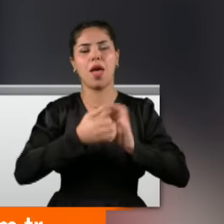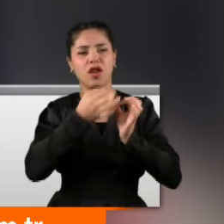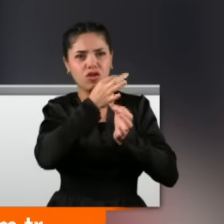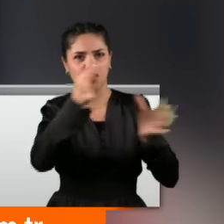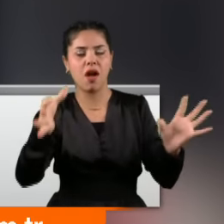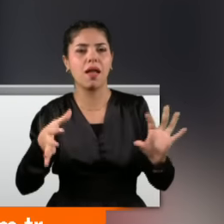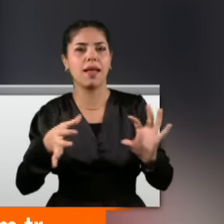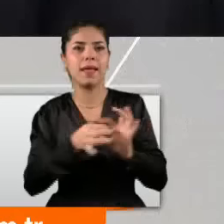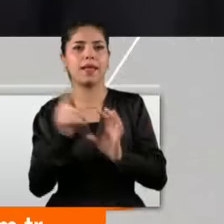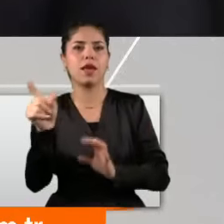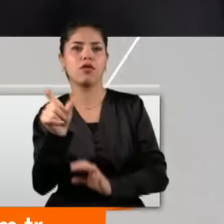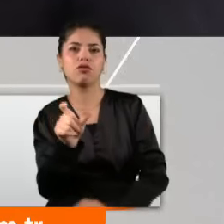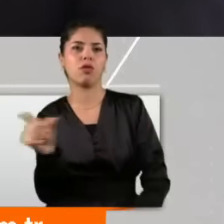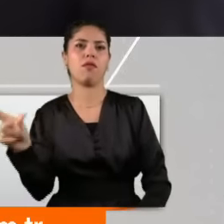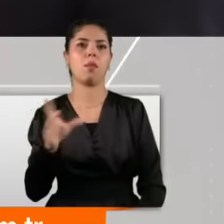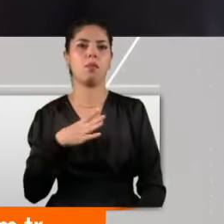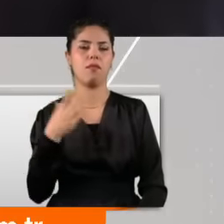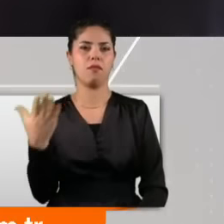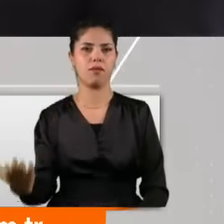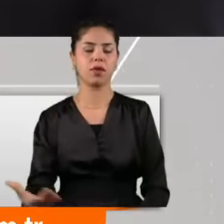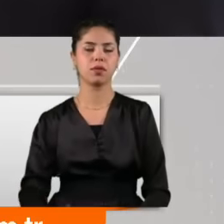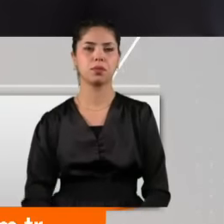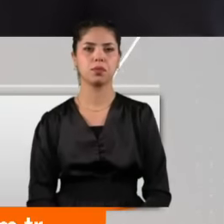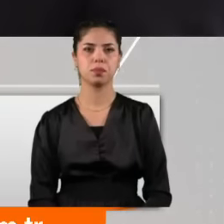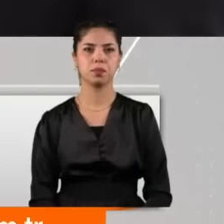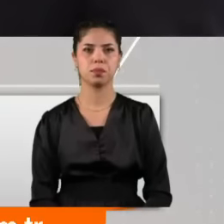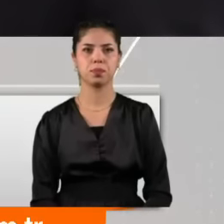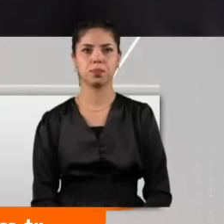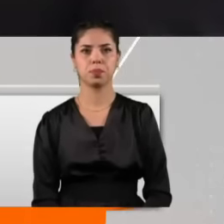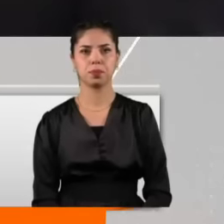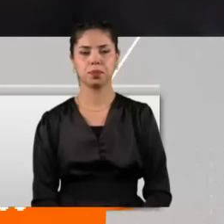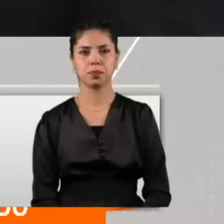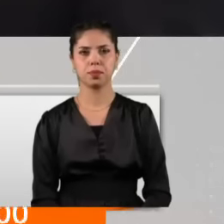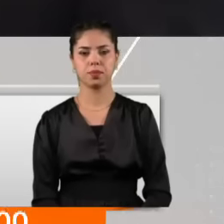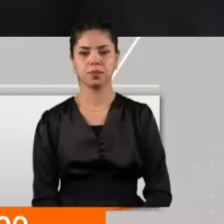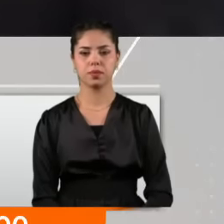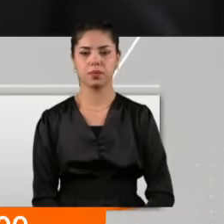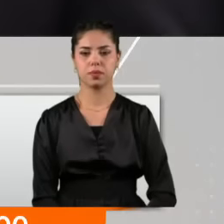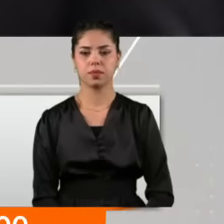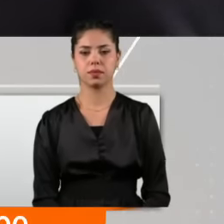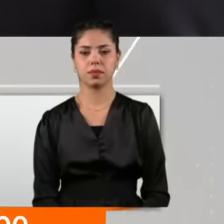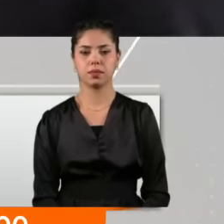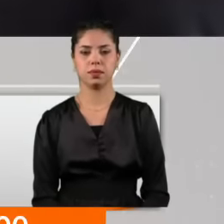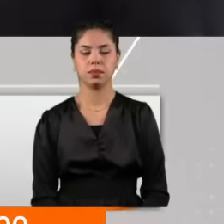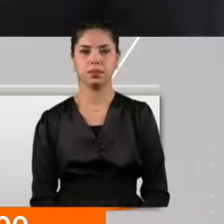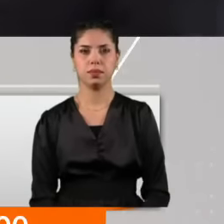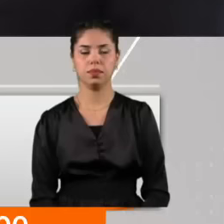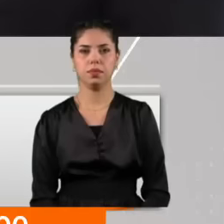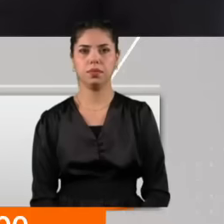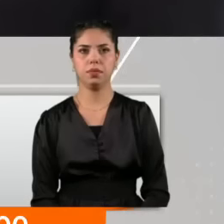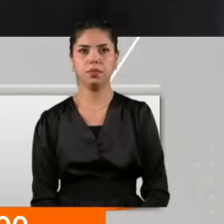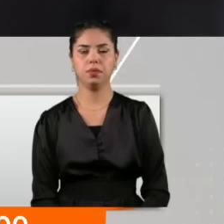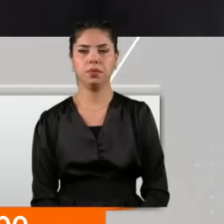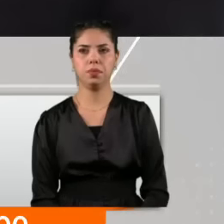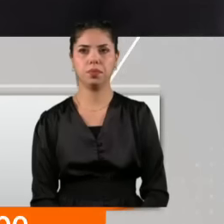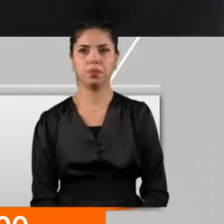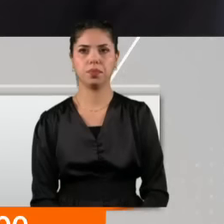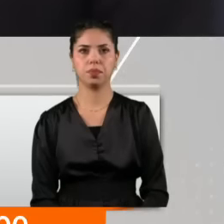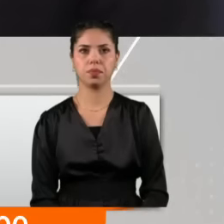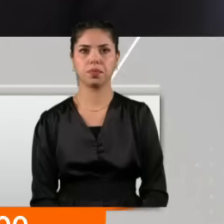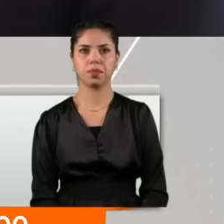de söyleyecekleri vardı. Sayın Cumhurbaşkanımıza yönelik ağza alınmayacak sözler bunlar. Hakaret içeren bu soruşturmaları